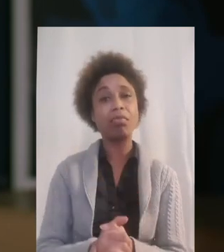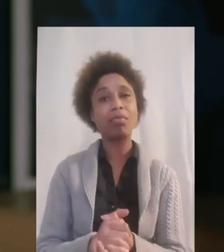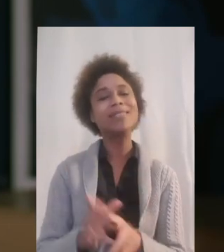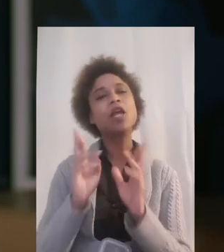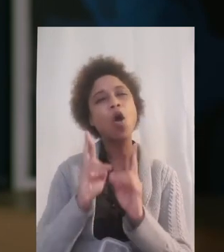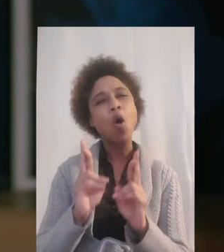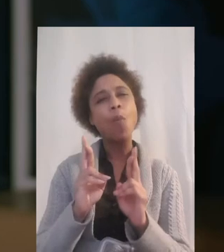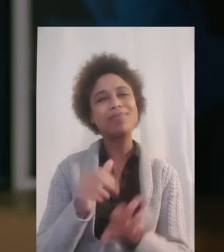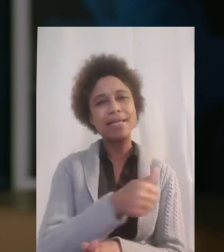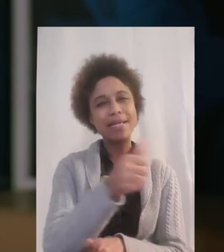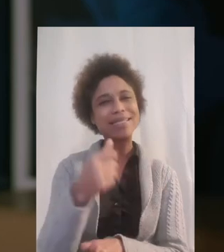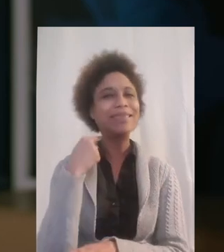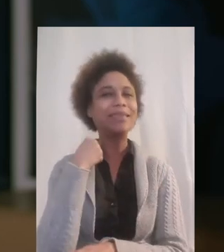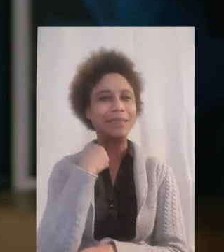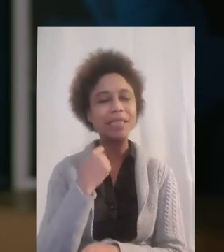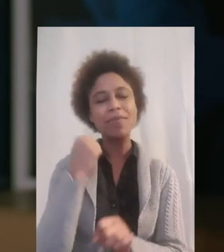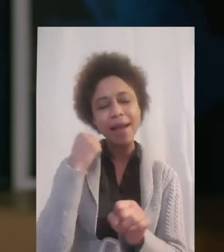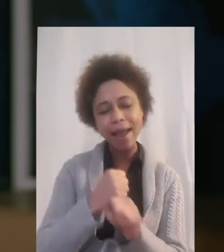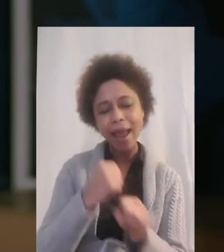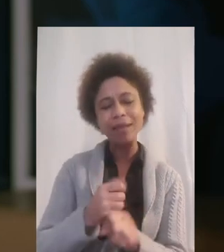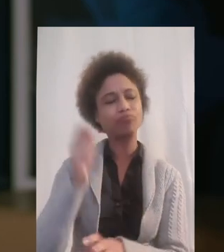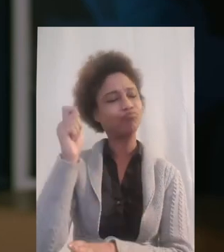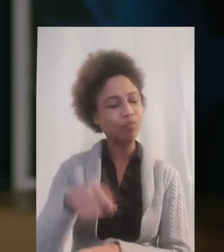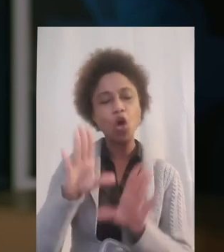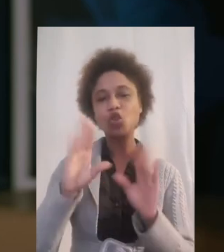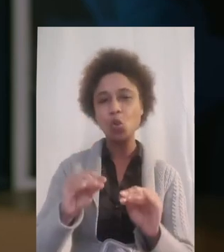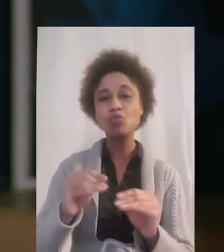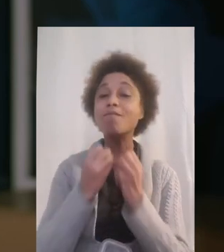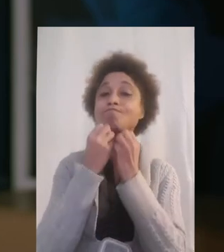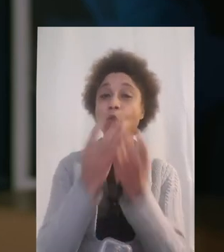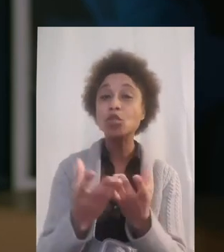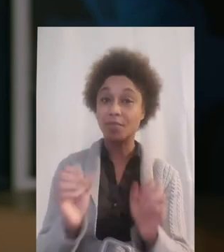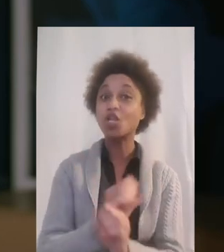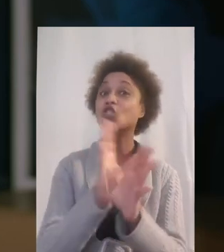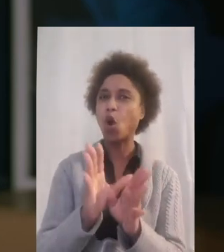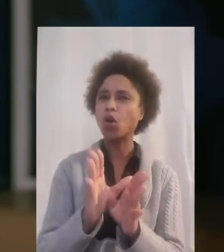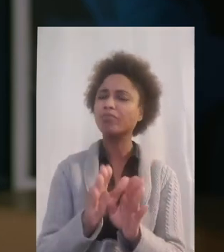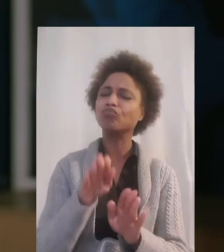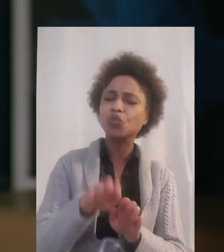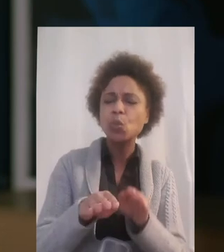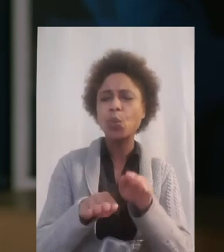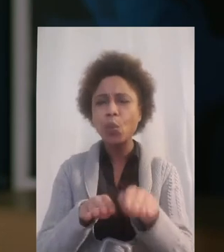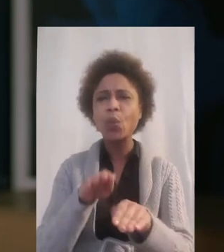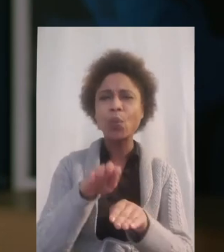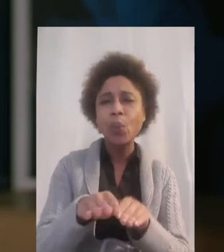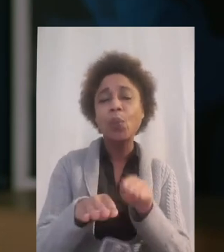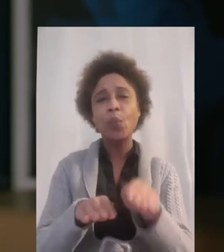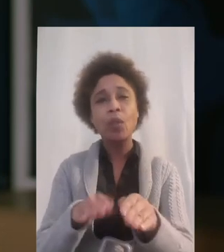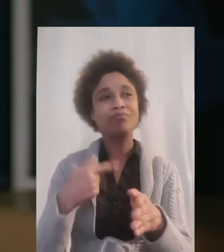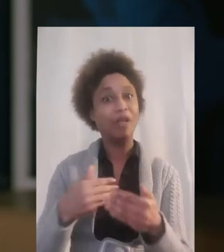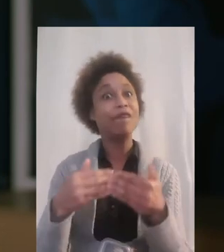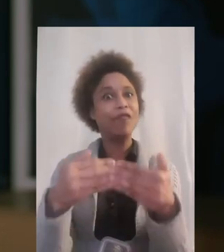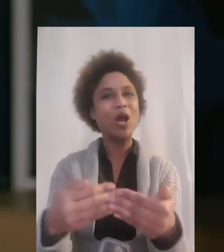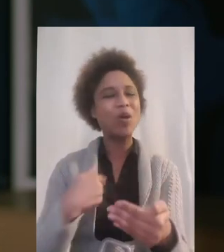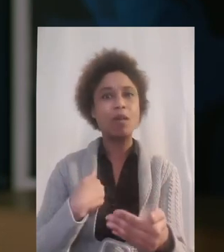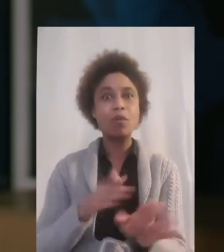hoop dat iedereen zin heeft om ook daadwerkelijk aan de slag te gaan. Want die boodschap werd ook heel erg duidelijk. Hè? Kleine stapjes, dan ga je ook vooruit.